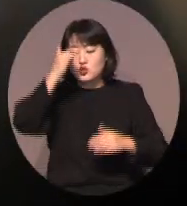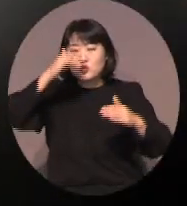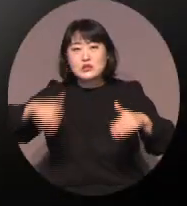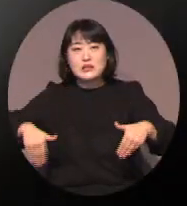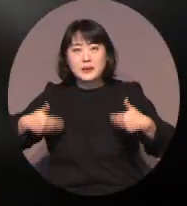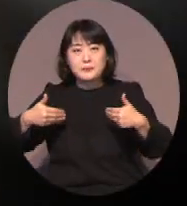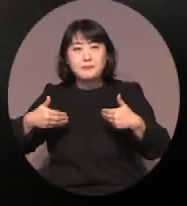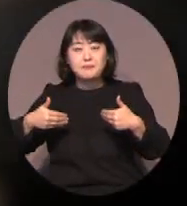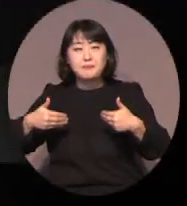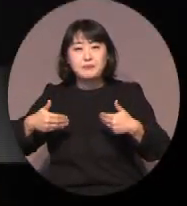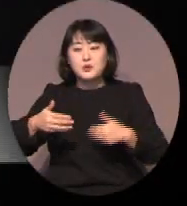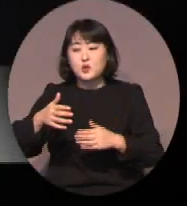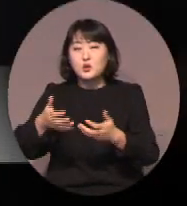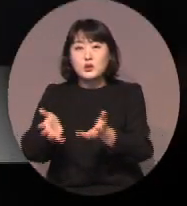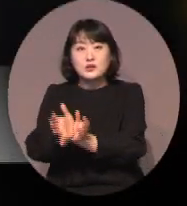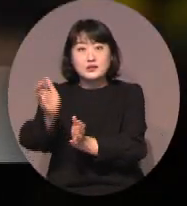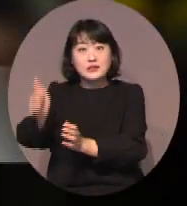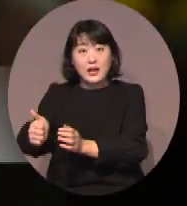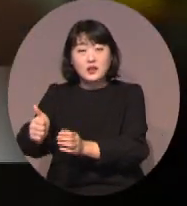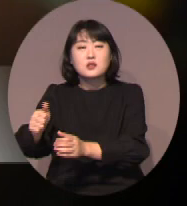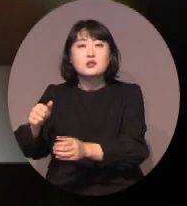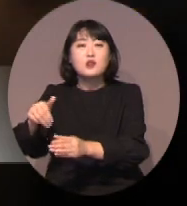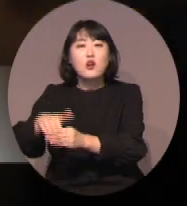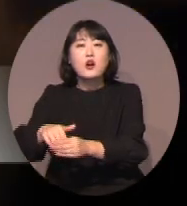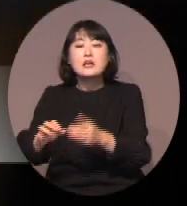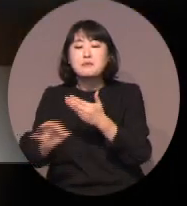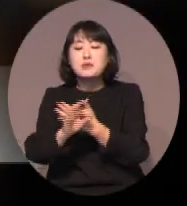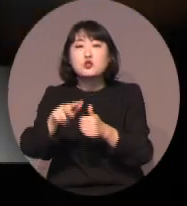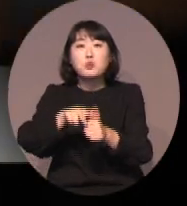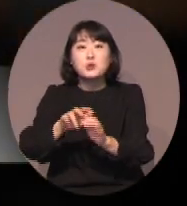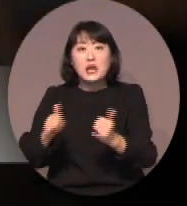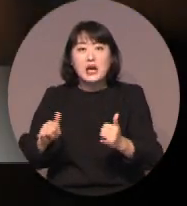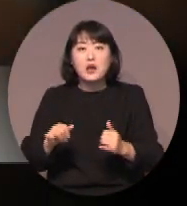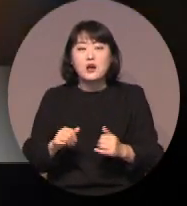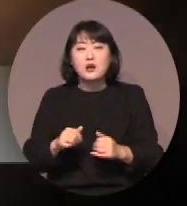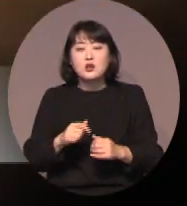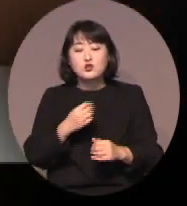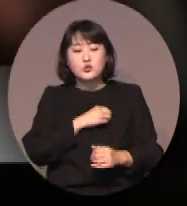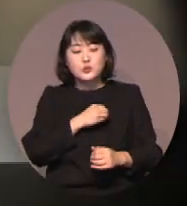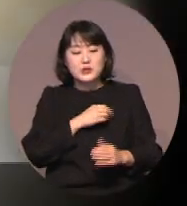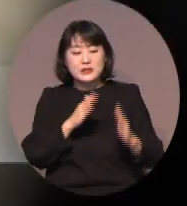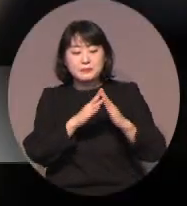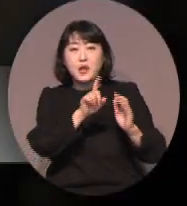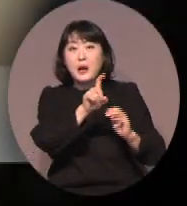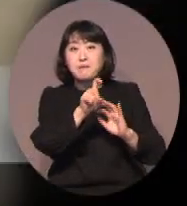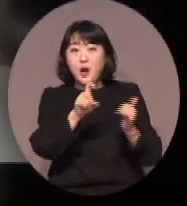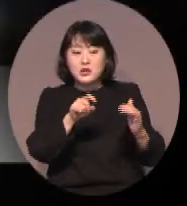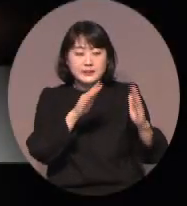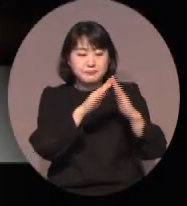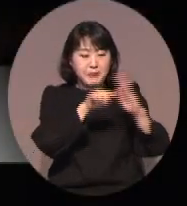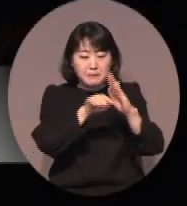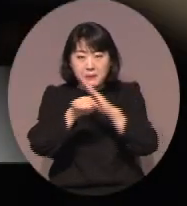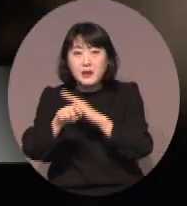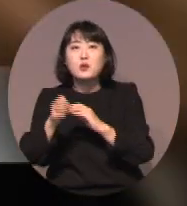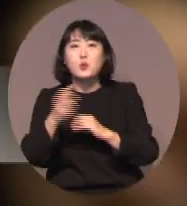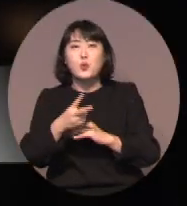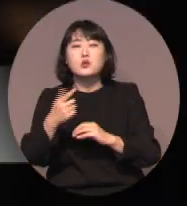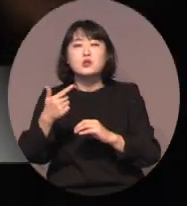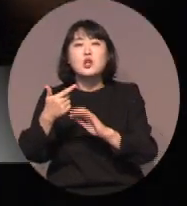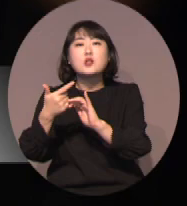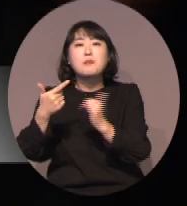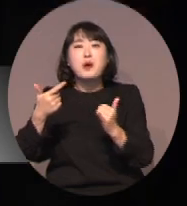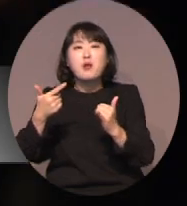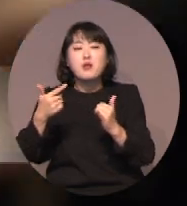충남의 한 조합장 선거 입후보 예정자는 지난달 조합원 11명의 집을 찾아가고 6명에게 명절 선물을 준